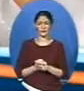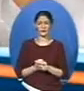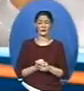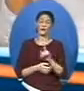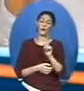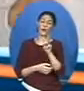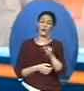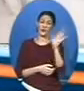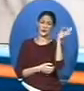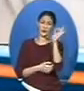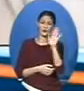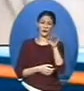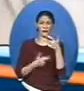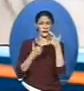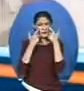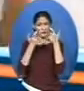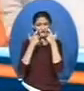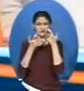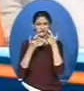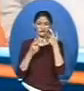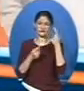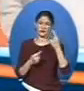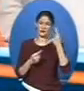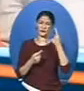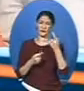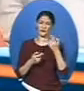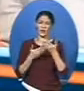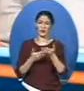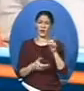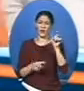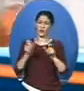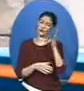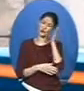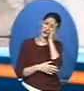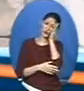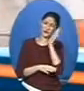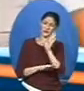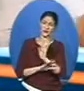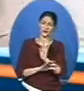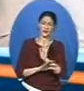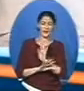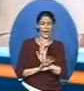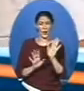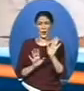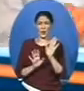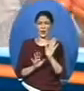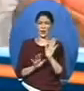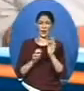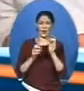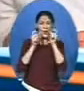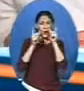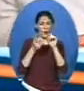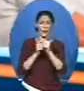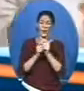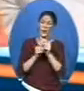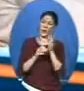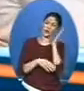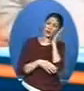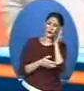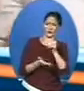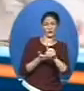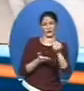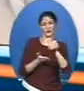סיכוי כלשהו שזה גם יאכף ויתקיים, ויעזור לאנשים פשוט, מי שרוצה לקום, יקום, מי שרוצה לישון, יישן, חבר הכנסת